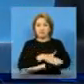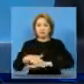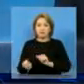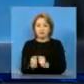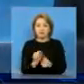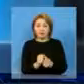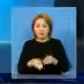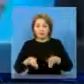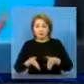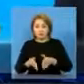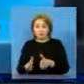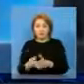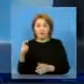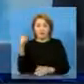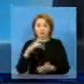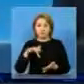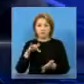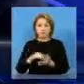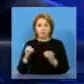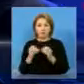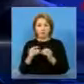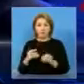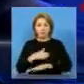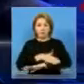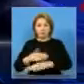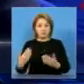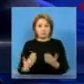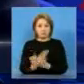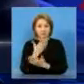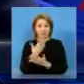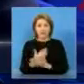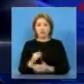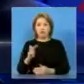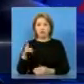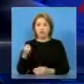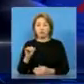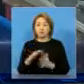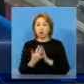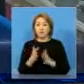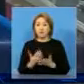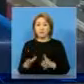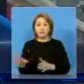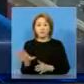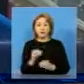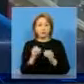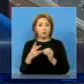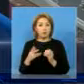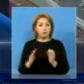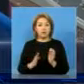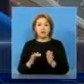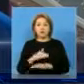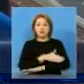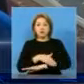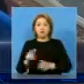асфальт жамылғылары төселіп, Храмтау қаласында 12 көше жаңарған, ал Дөң ауылдық округінде барлық 14 көшенің